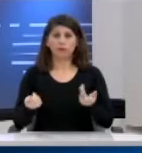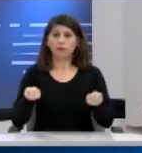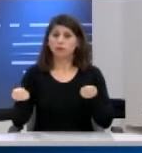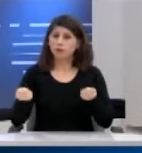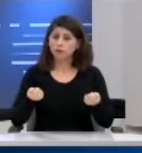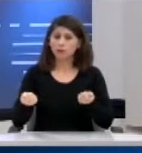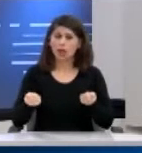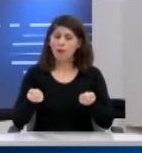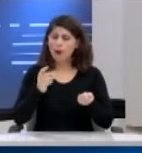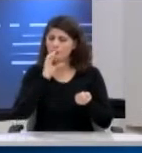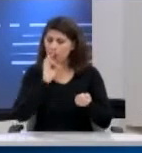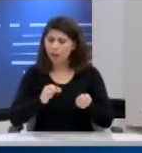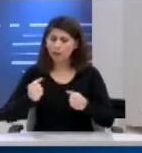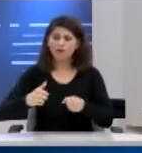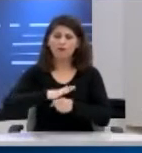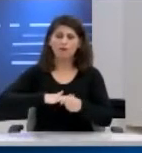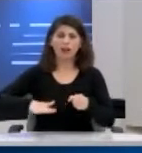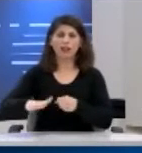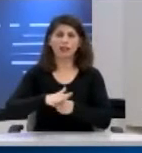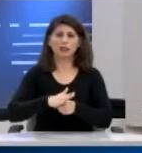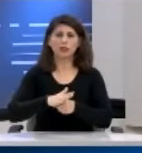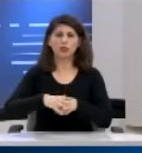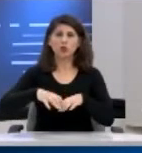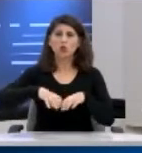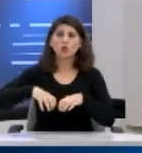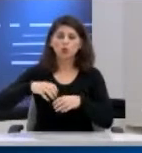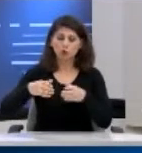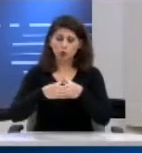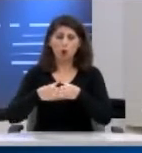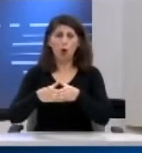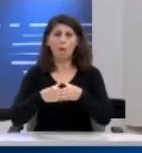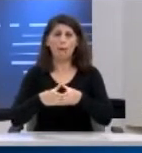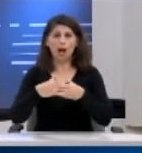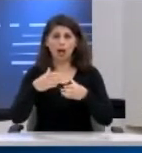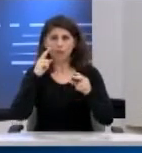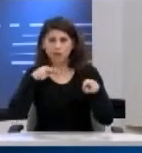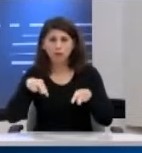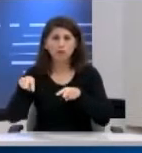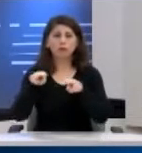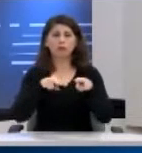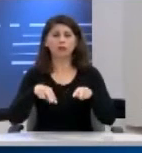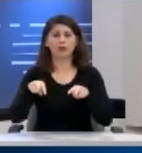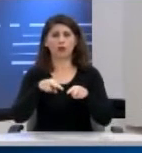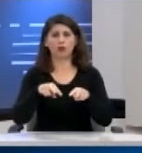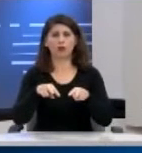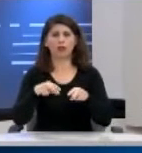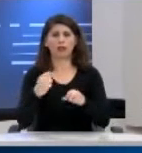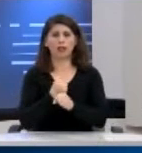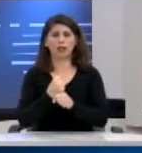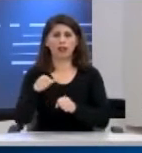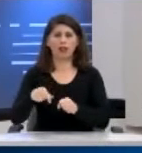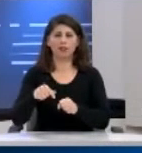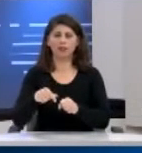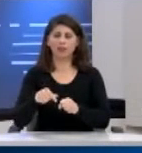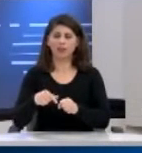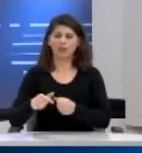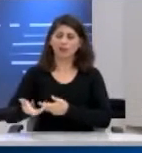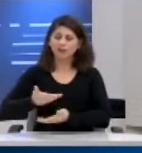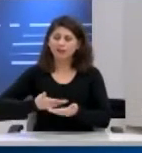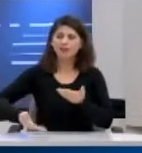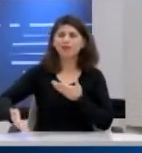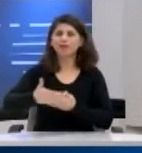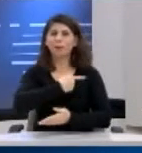Οργανώσαμε από μηδενική βάση το Σώμα Επιθεώρησης Εργασίας, που ήταν ένα κουφάρι στην πραγματικότητα για να γίνονται ταραβέρια με διάφορους